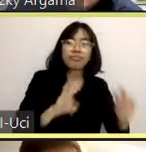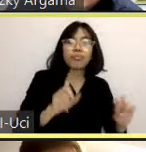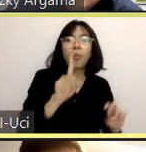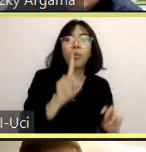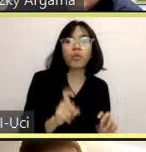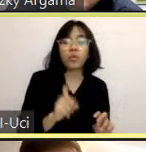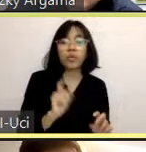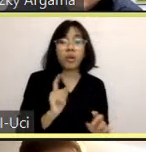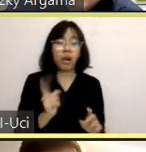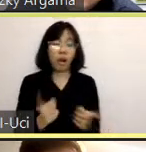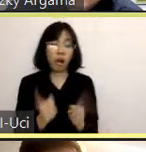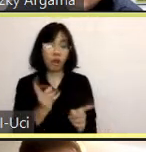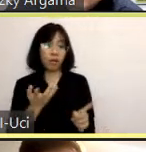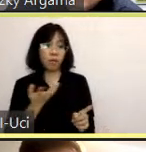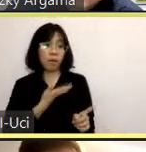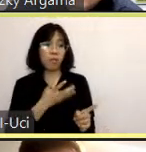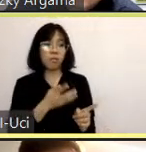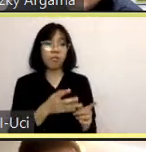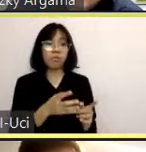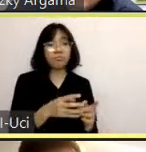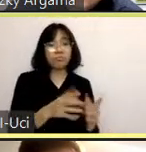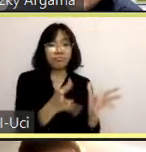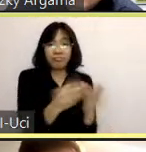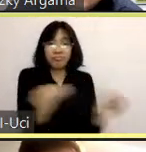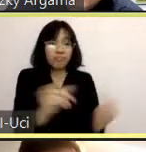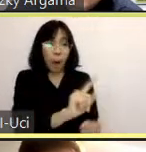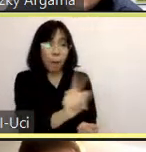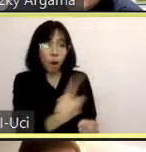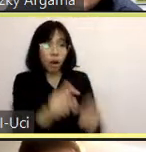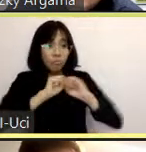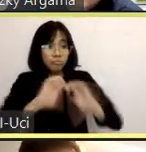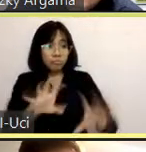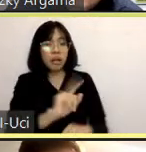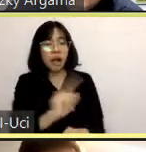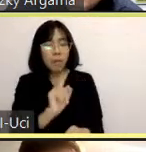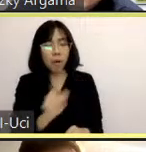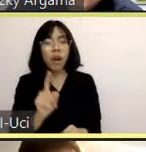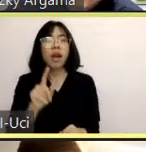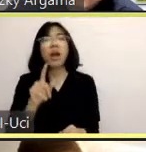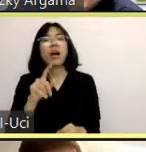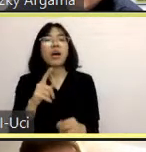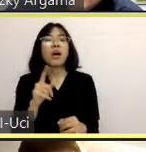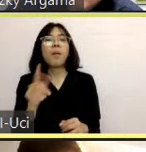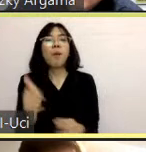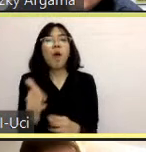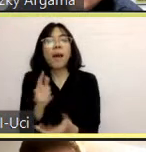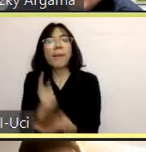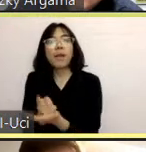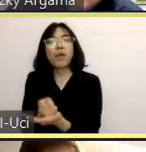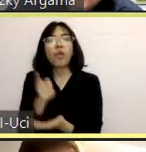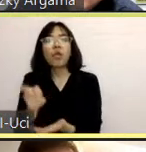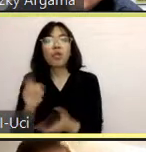silakan gugat tun kemudian, itu yang diterapkan di Perpu Ormas sekarang.